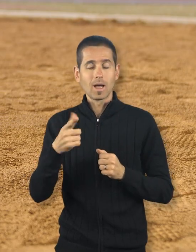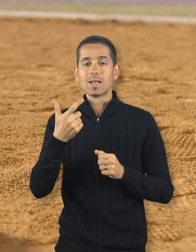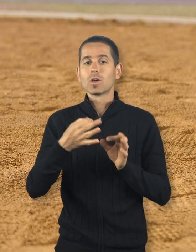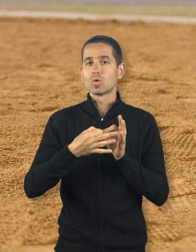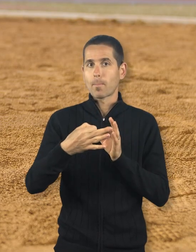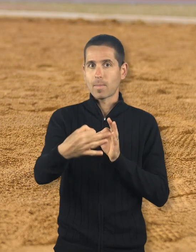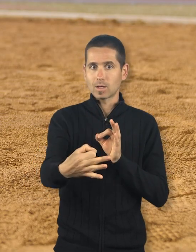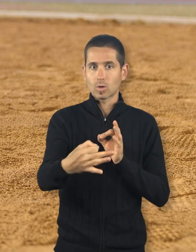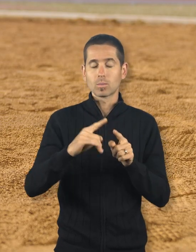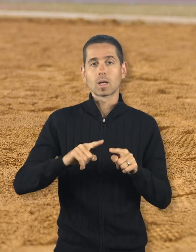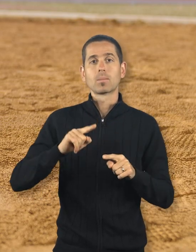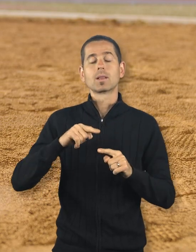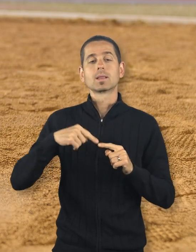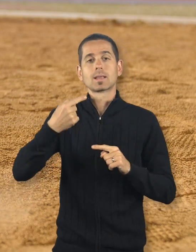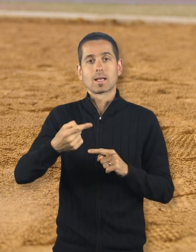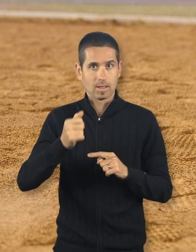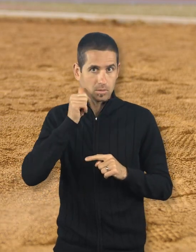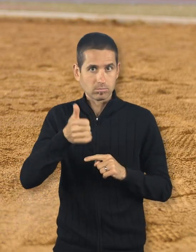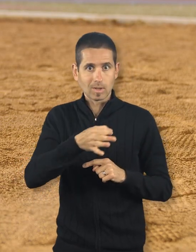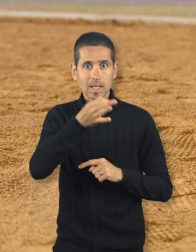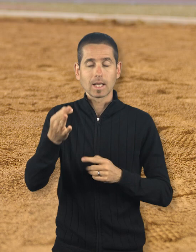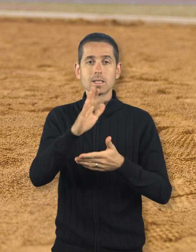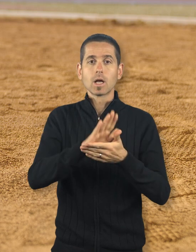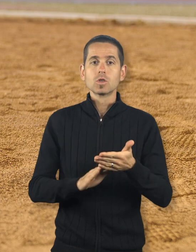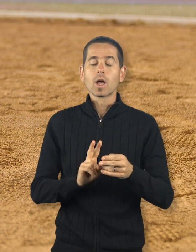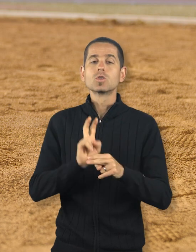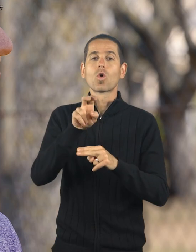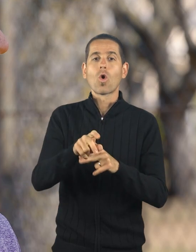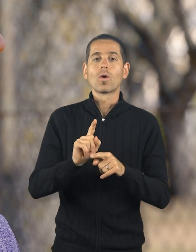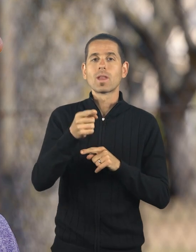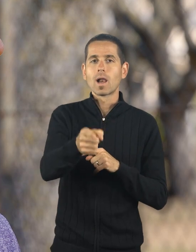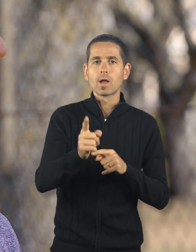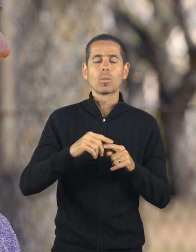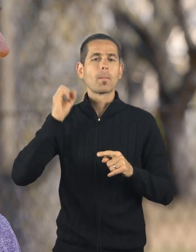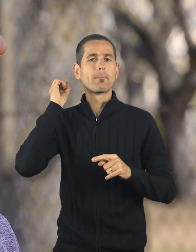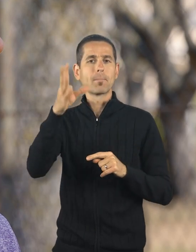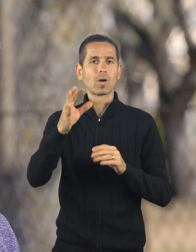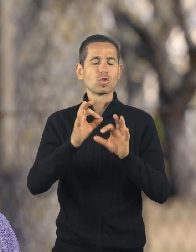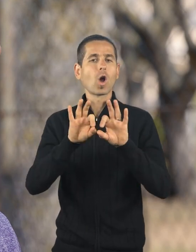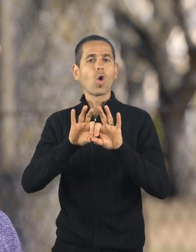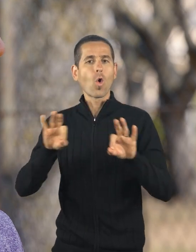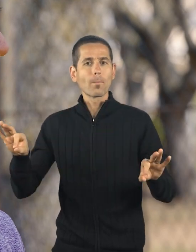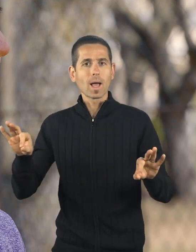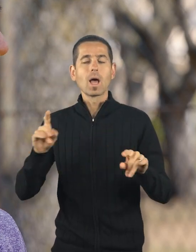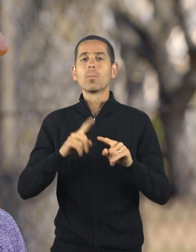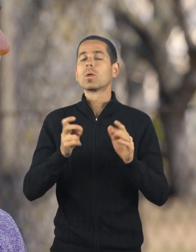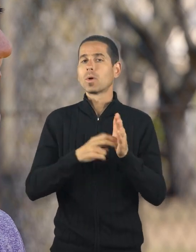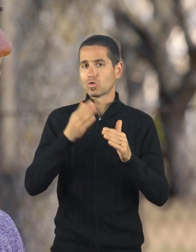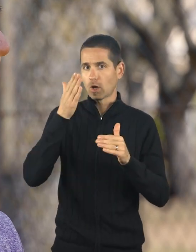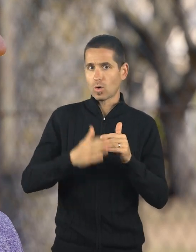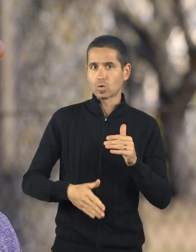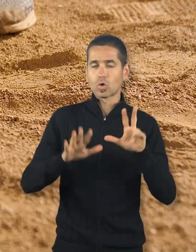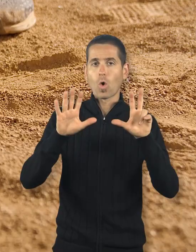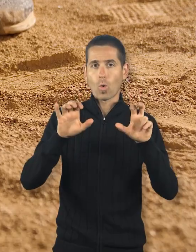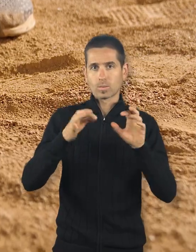in 200 metrov. Naslednji dan se pa začne s skokom v daljino, potem meče kopje in še potem